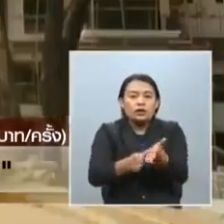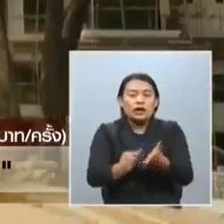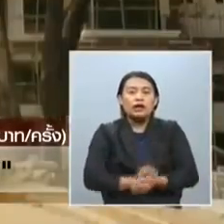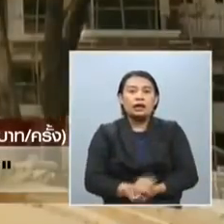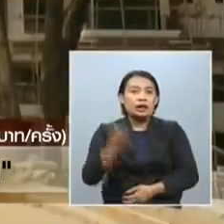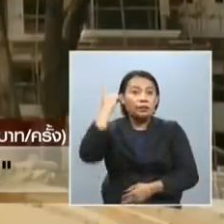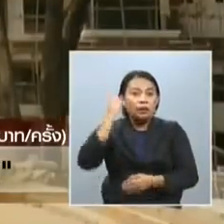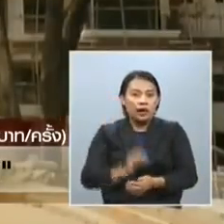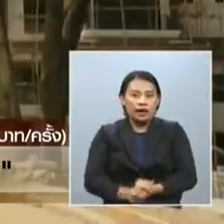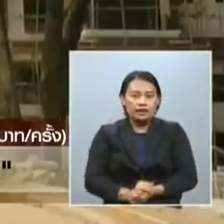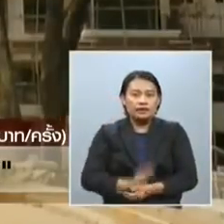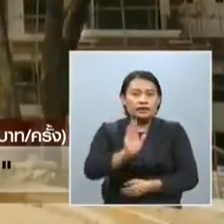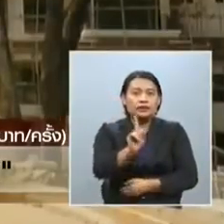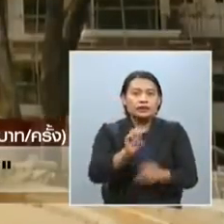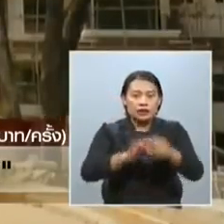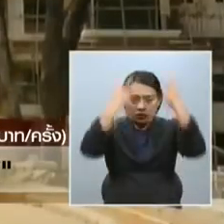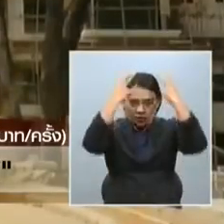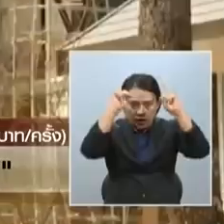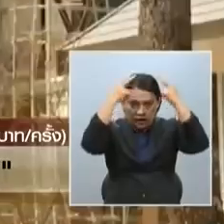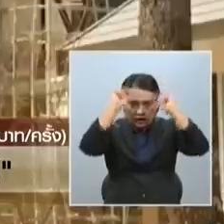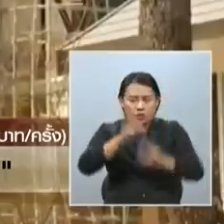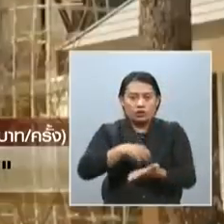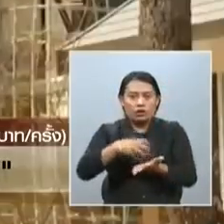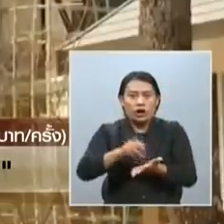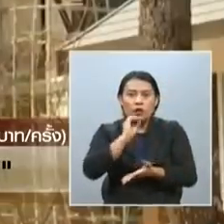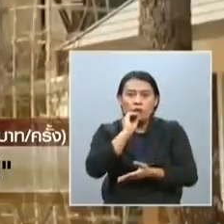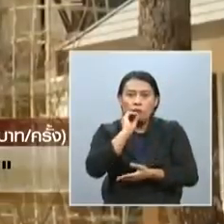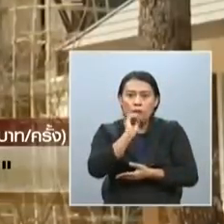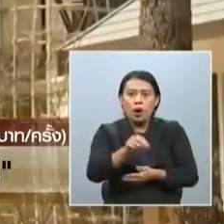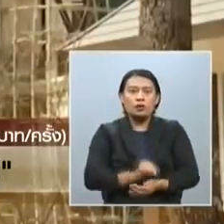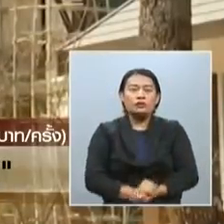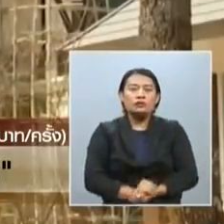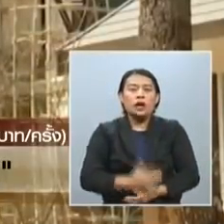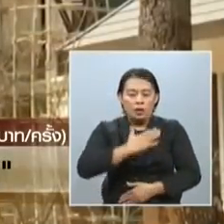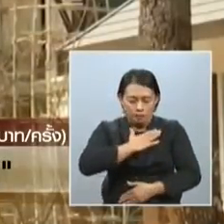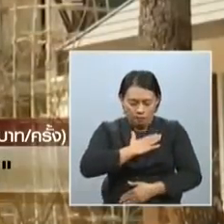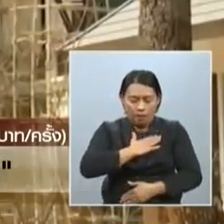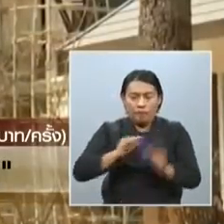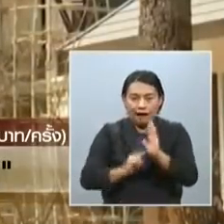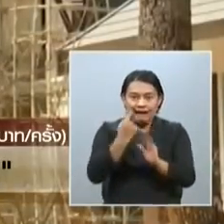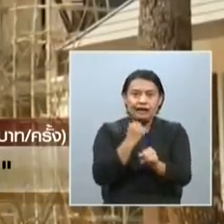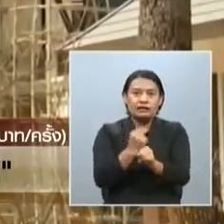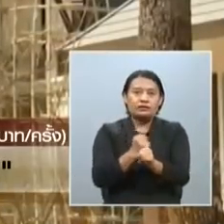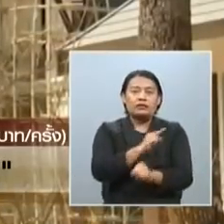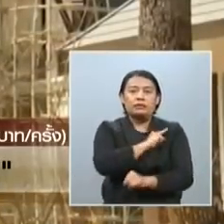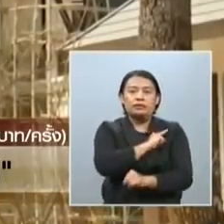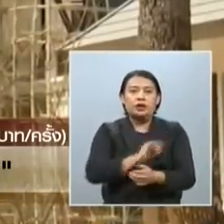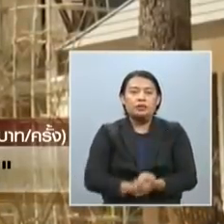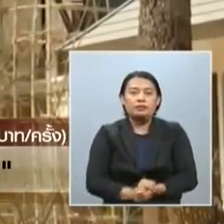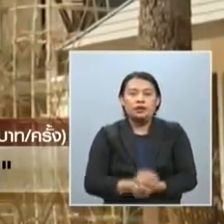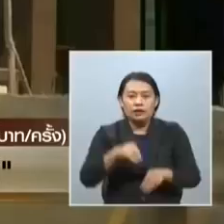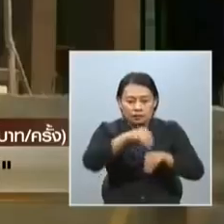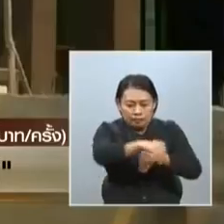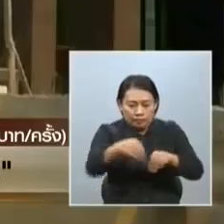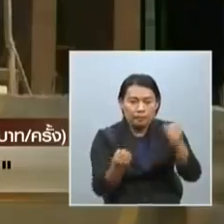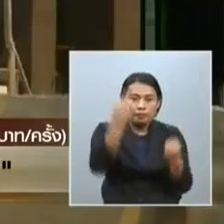านายกรัฐมนตรีพูดถึงเรื่องนี้นะครับโดยบอกว่าสิ่งที่ผมจะทำเป็นอย่างแรกเลยก็คือปลูกป่าขึ้นม